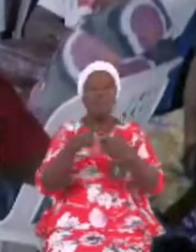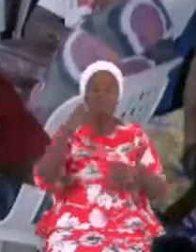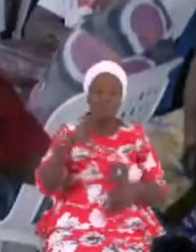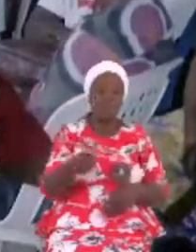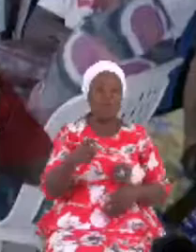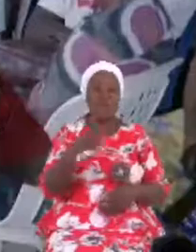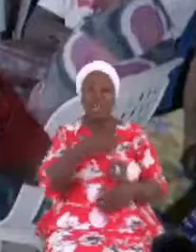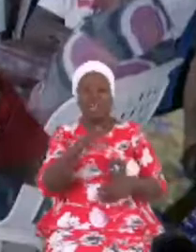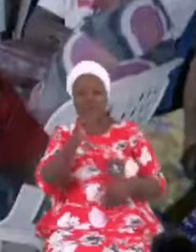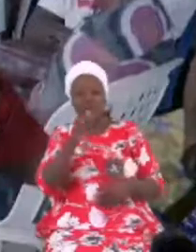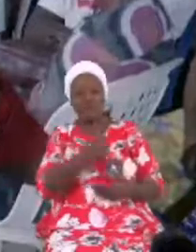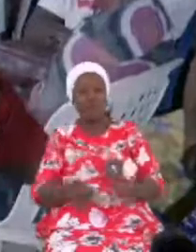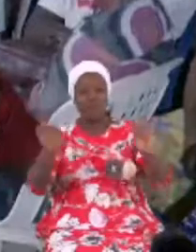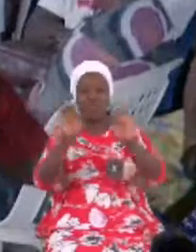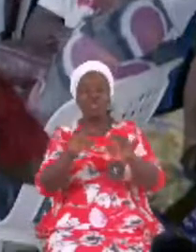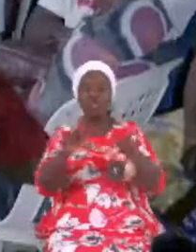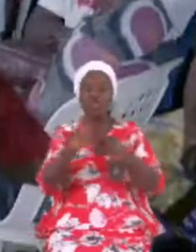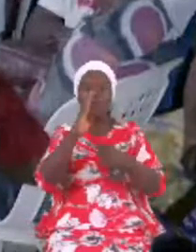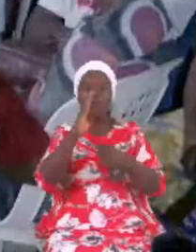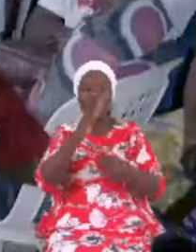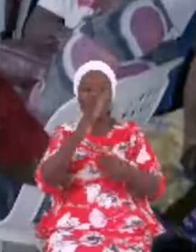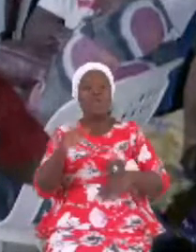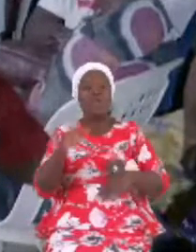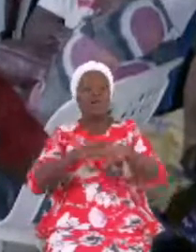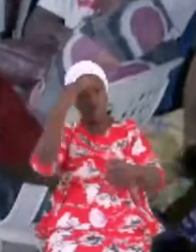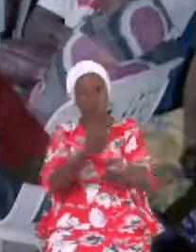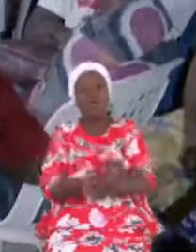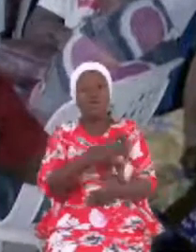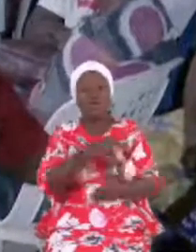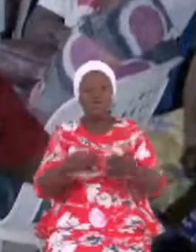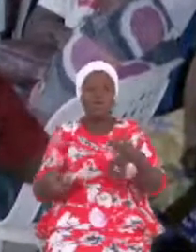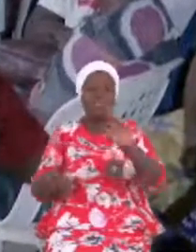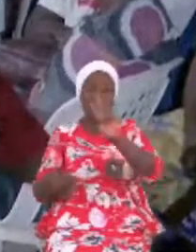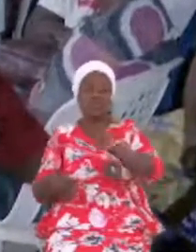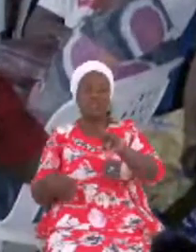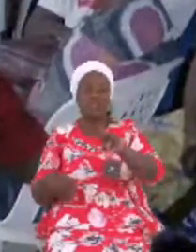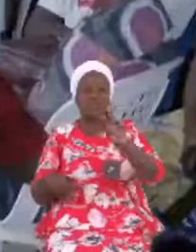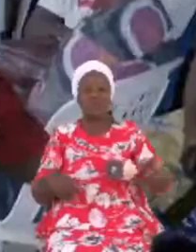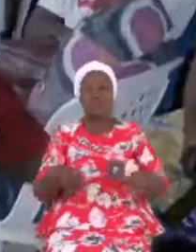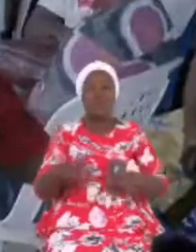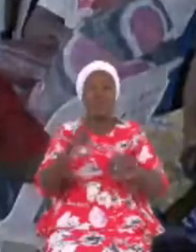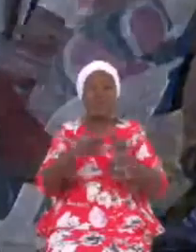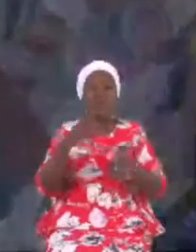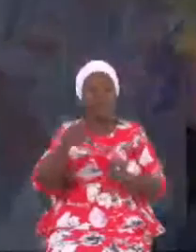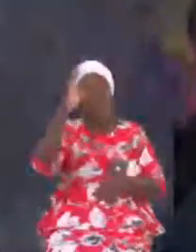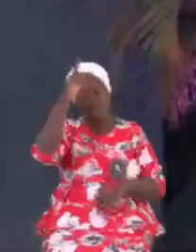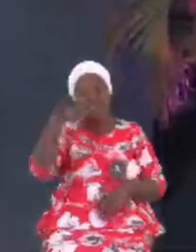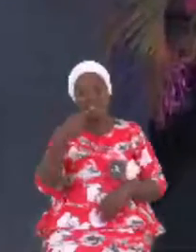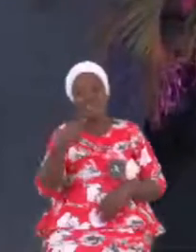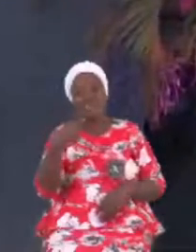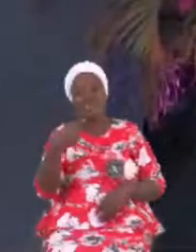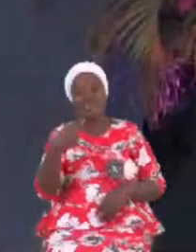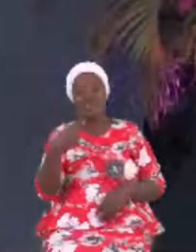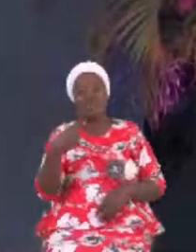Je ne suis plus digne d'être appelé ton fils. Verset 22. Mais le père dit à